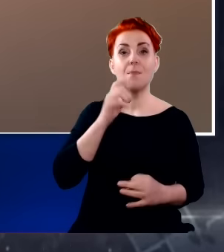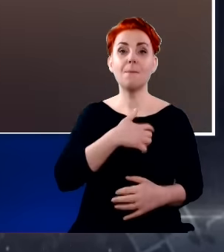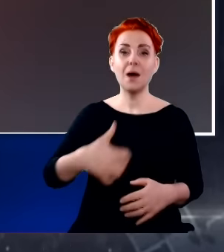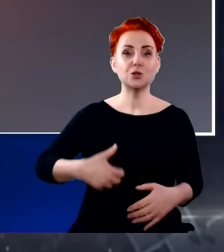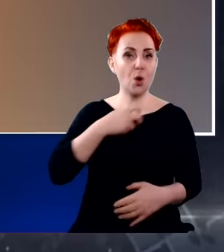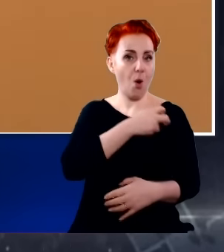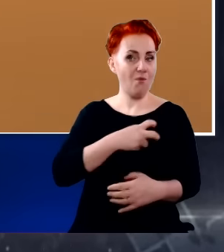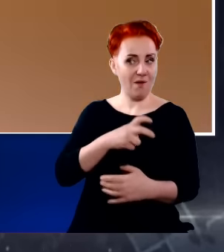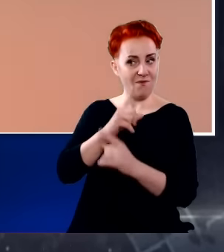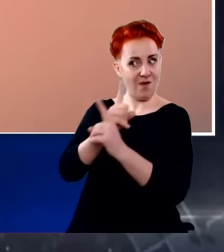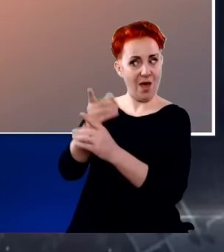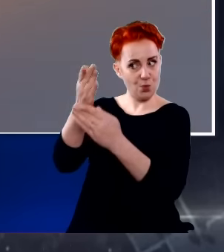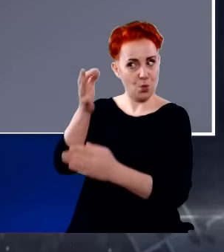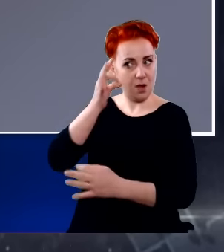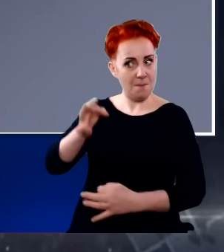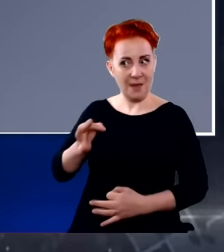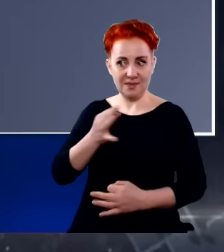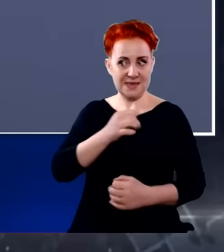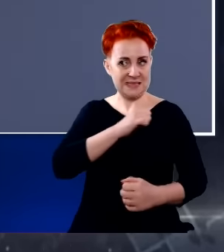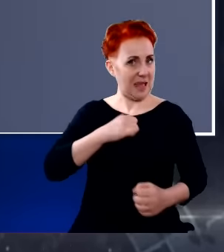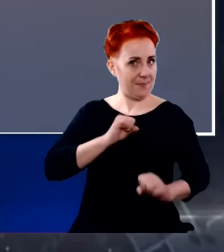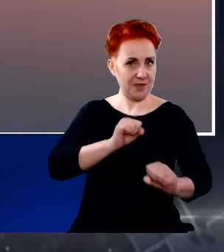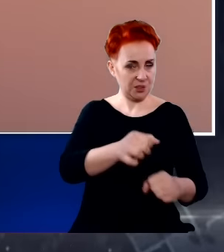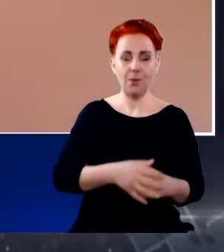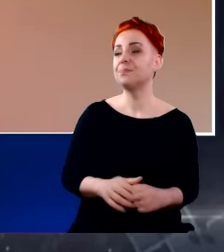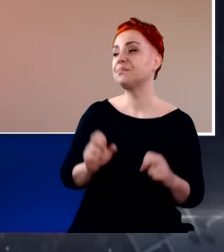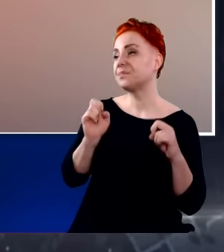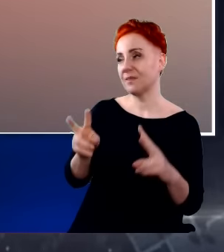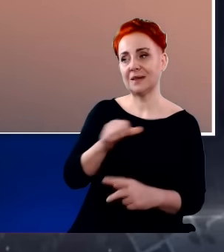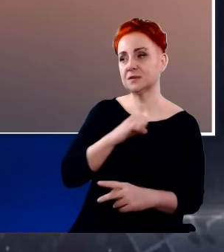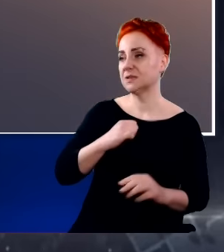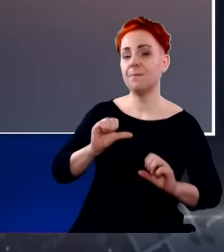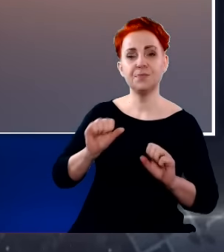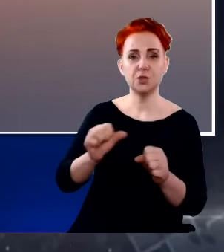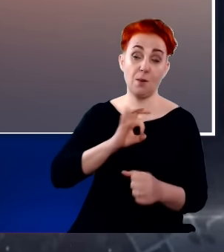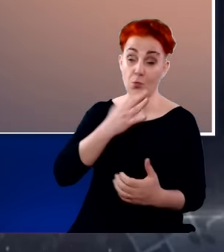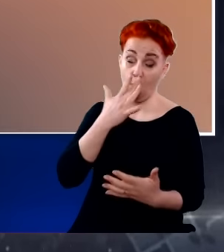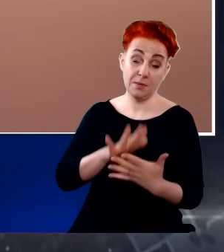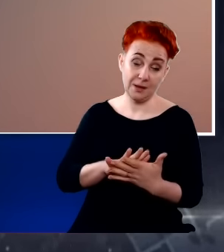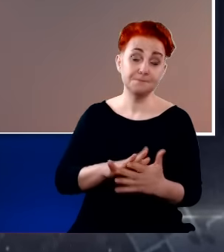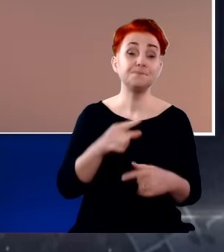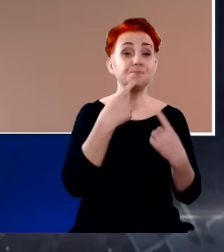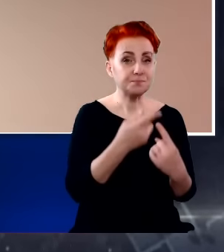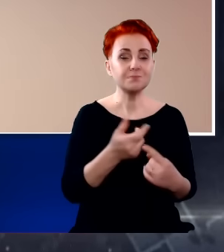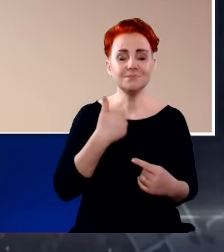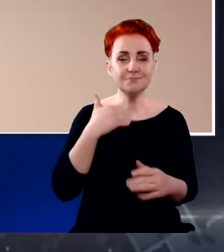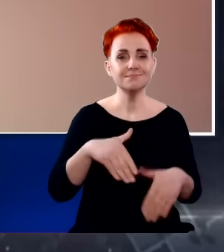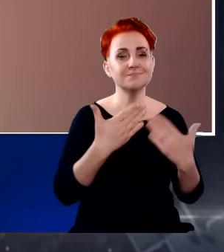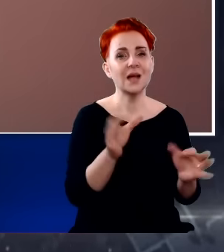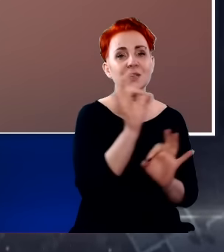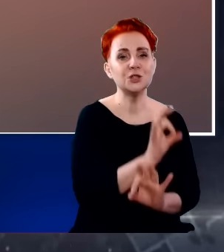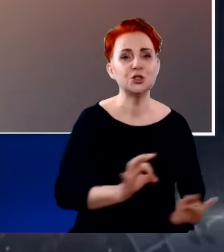pani opinii politykiem niesamodzielnym? W mojej opinii jest politykiem niesamodzielnym. Zaczęłam właśnie mówić o tym, że miał szansę na to, żeby